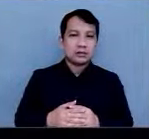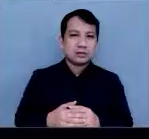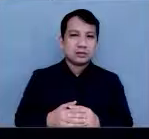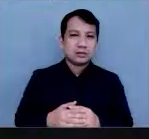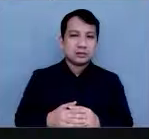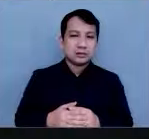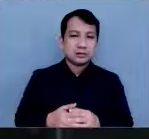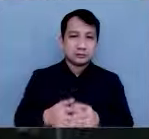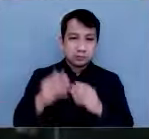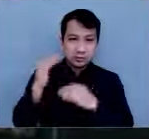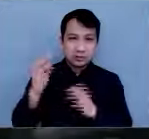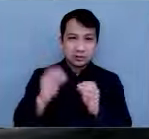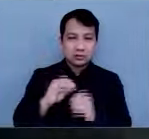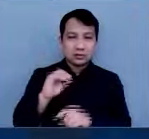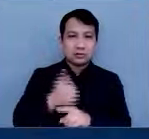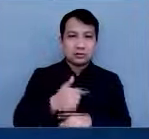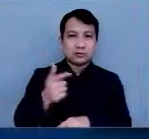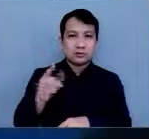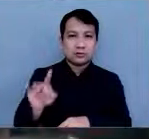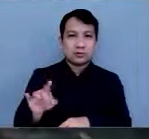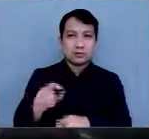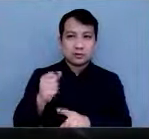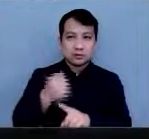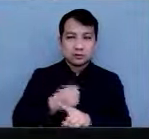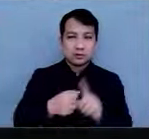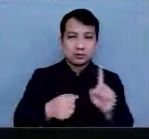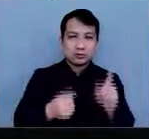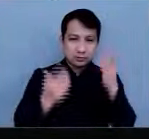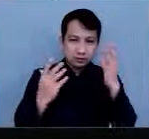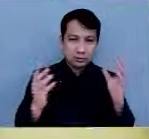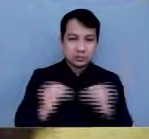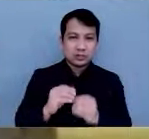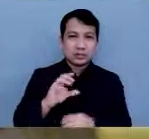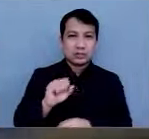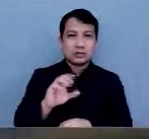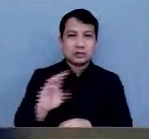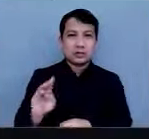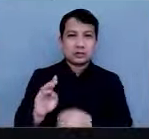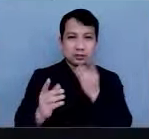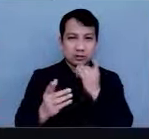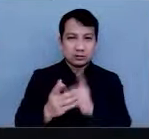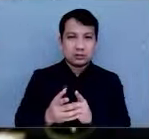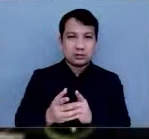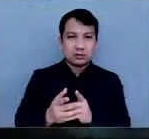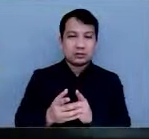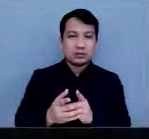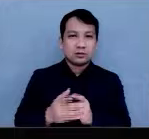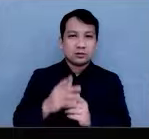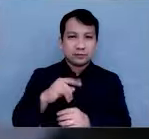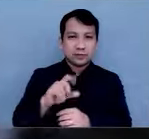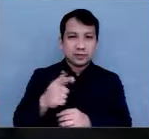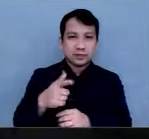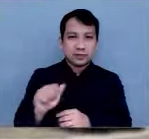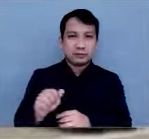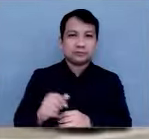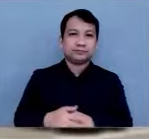screening, so August 28 at September 1, ang SB19 documentary na Pagtatag.